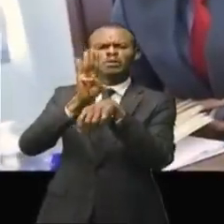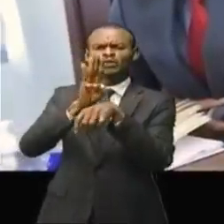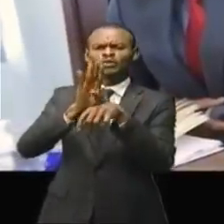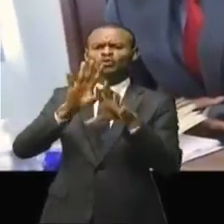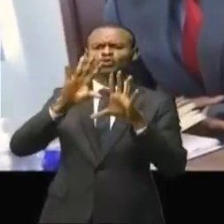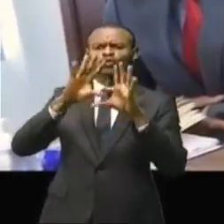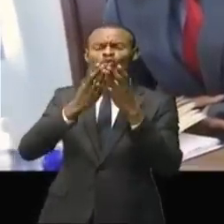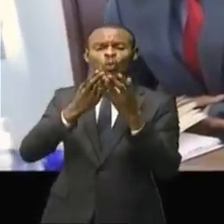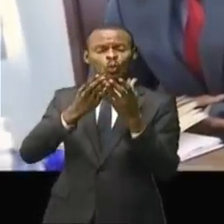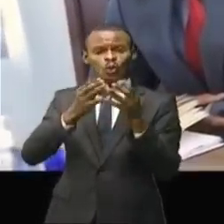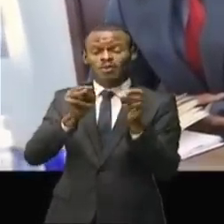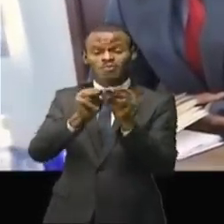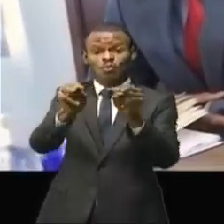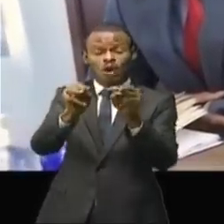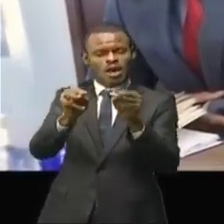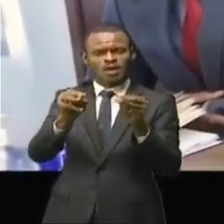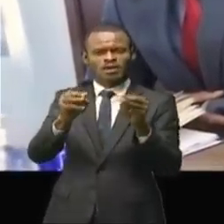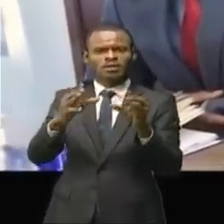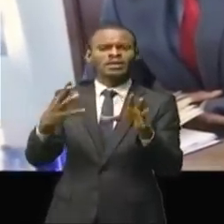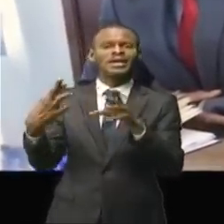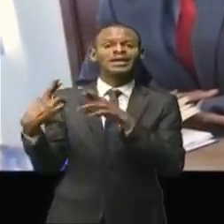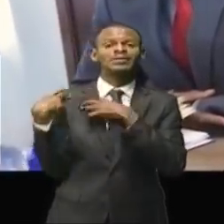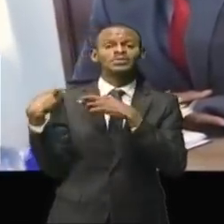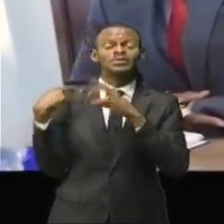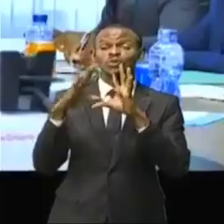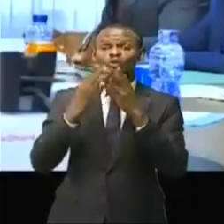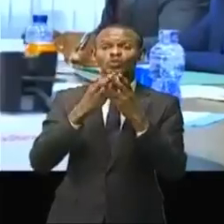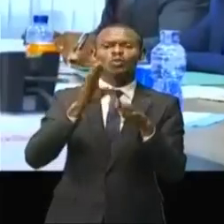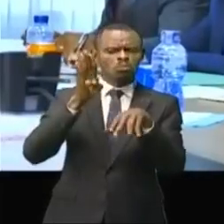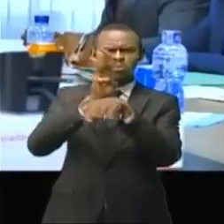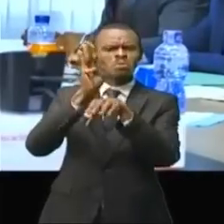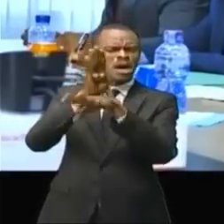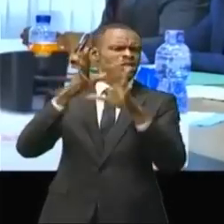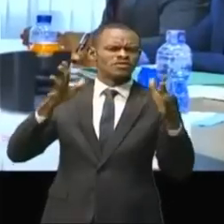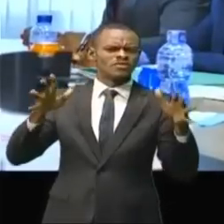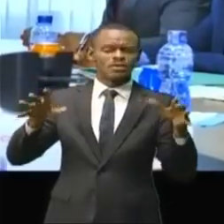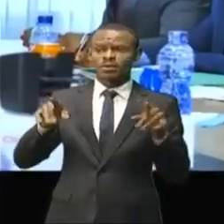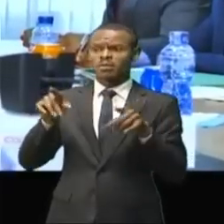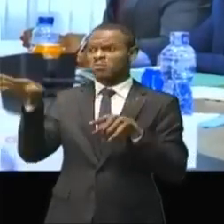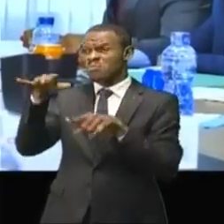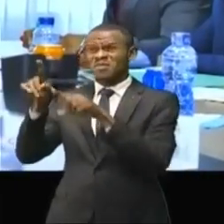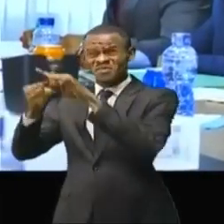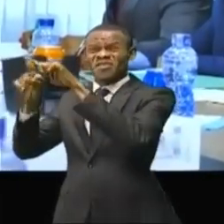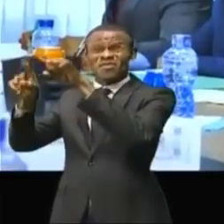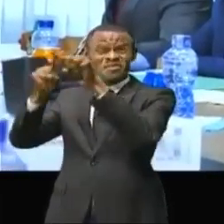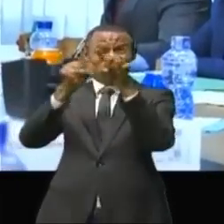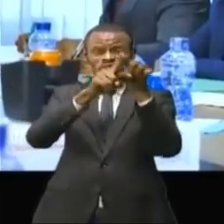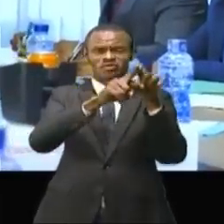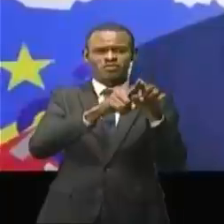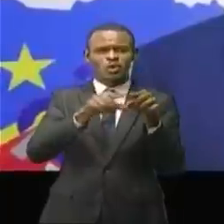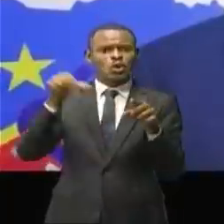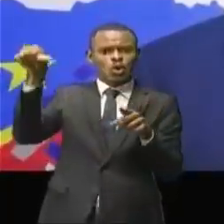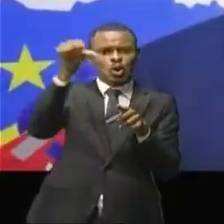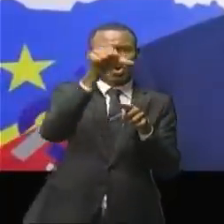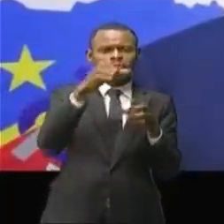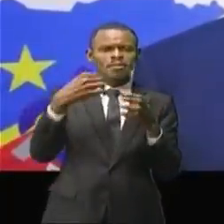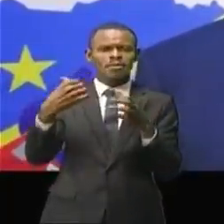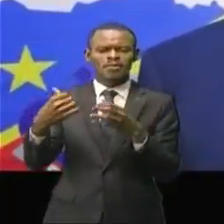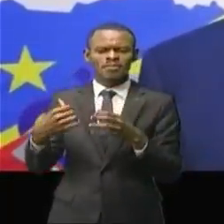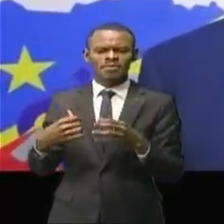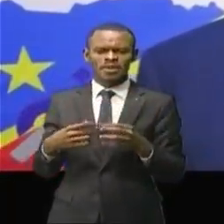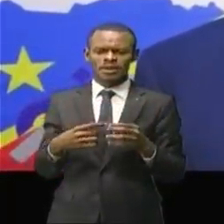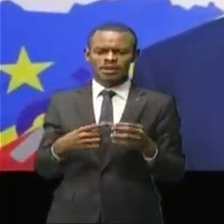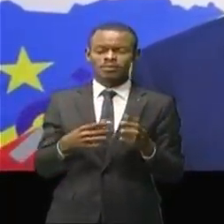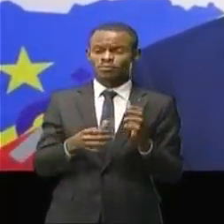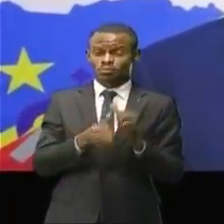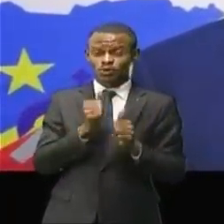c'est des capitaux congolais dans beaucoup d'autres pays aussi c'est comme ça surtout que nous travaillons dans un domaine stratégique hautement